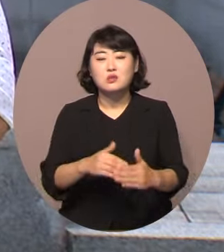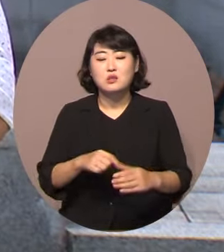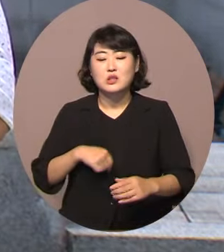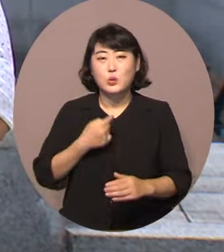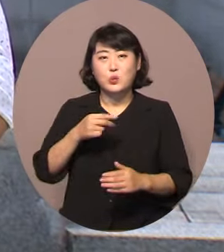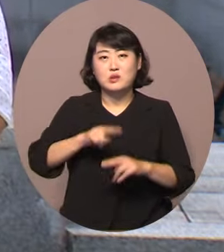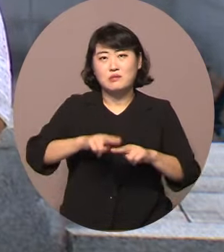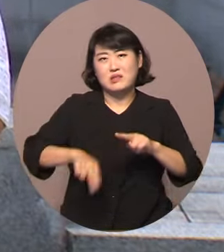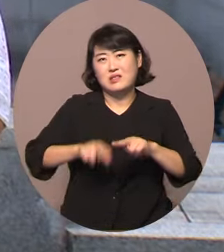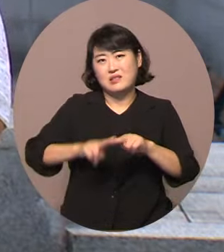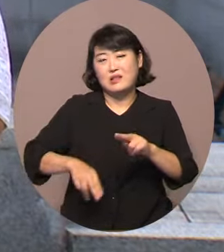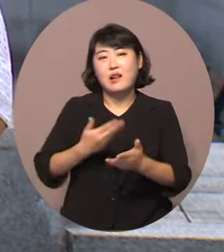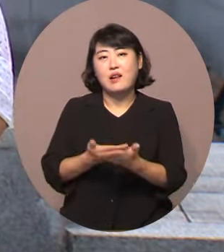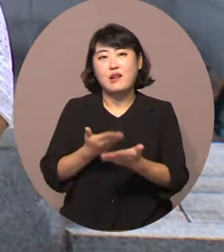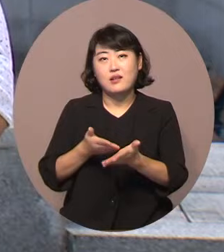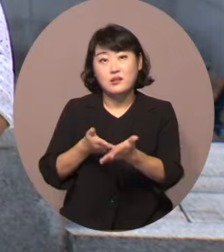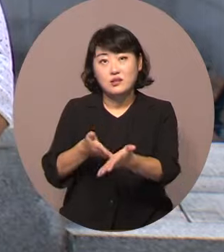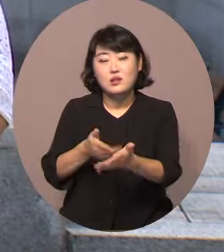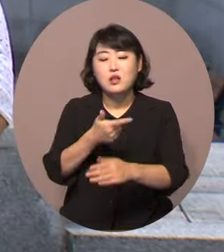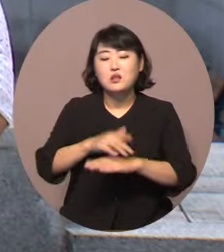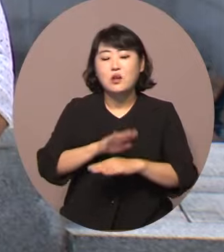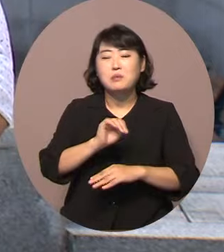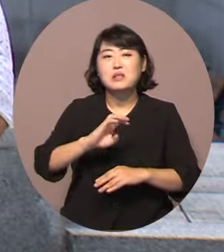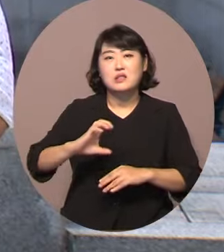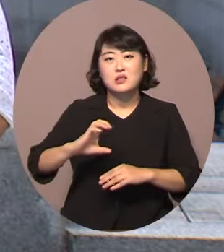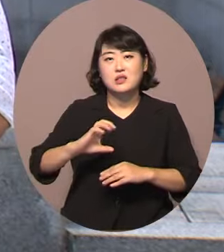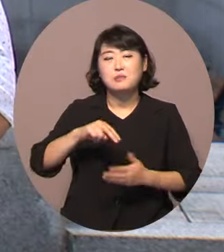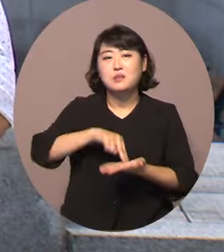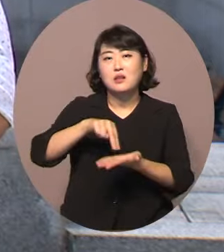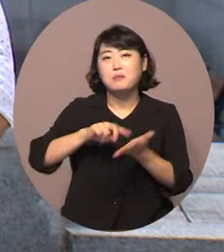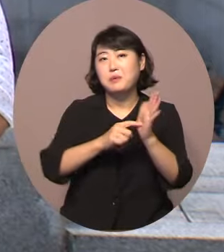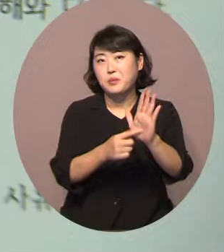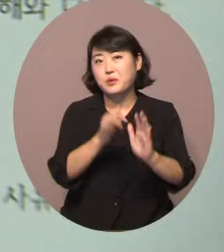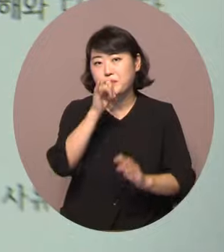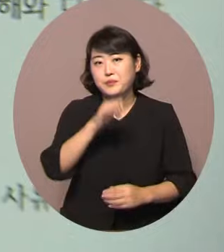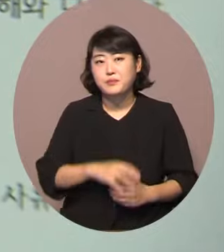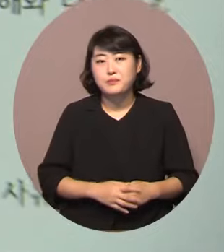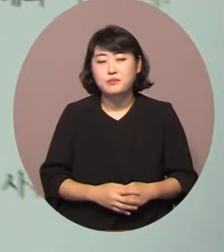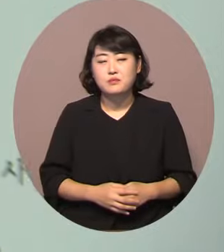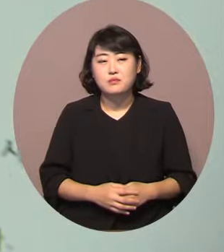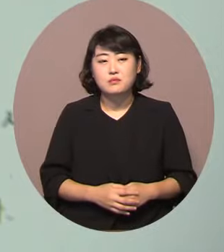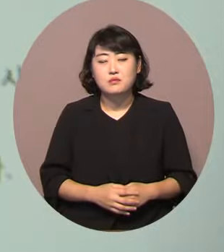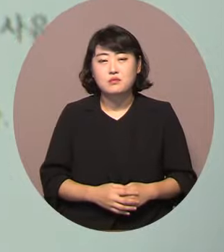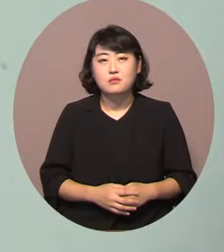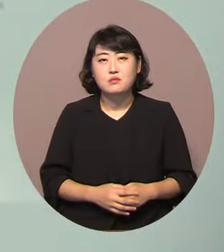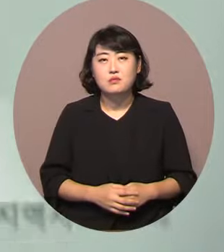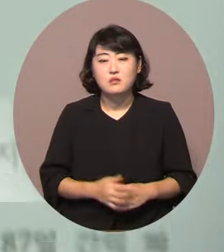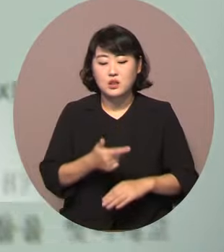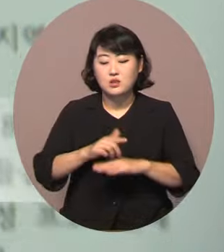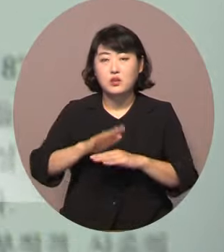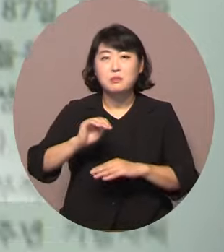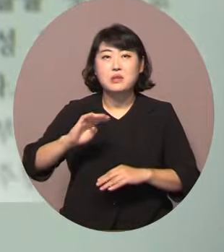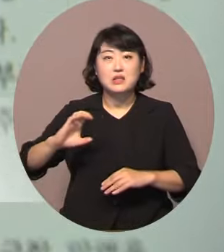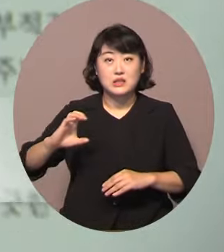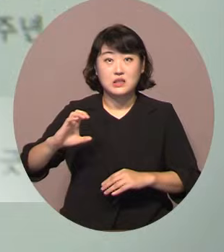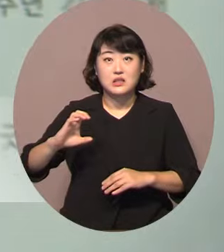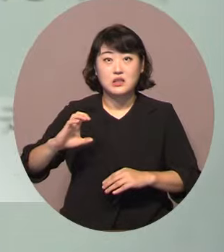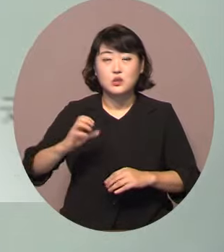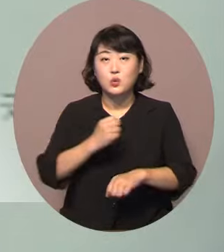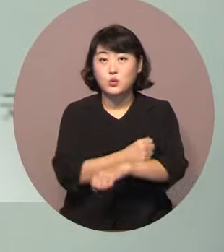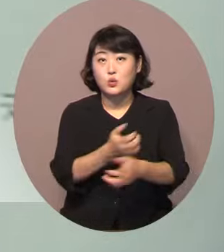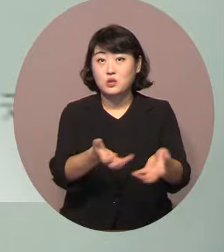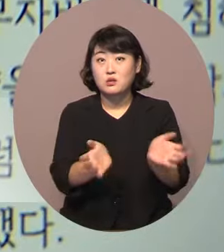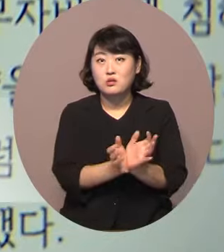사태를 촉구하는대 MBC 구성 발표도 이났습니다 언론노조 MBC 본부 대전지부는